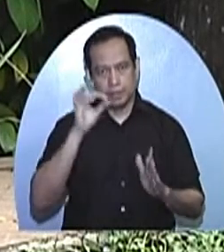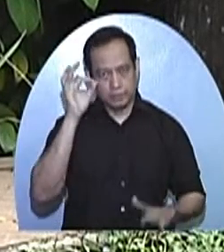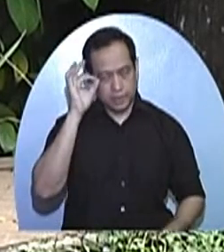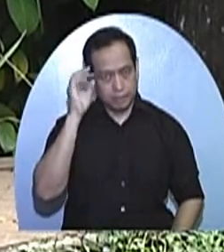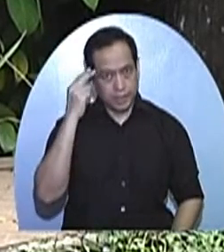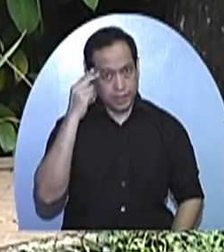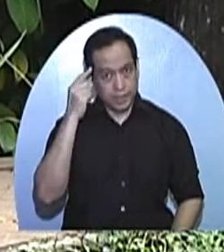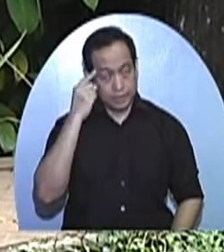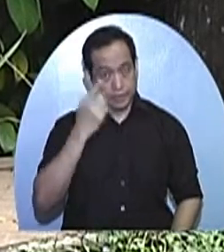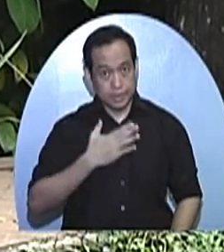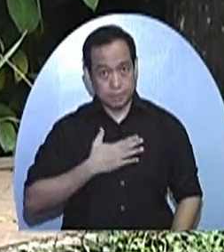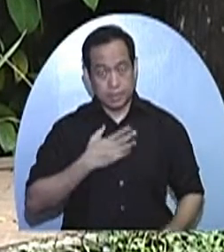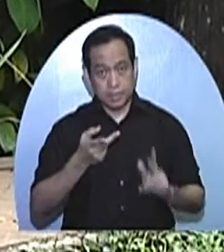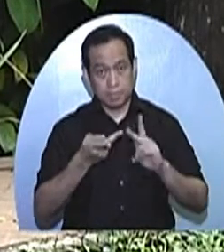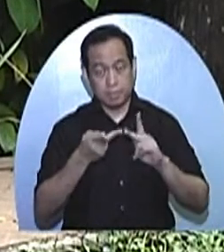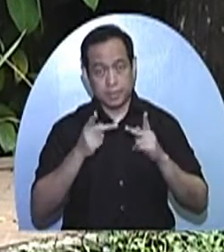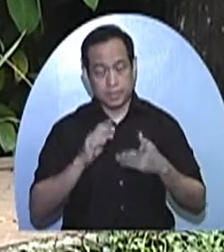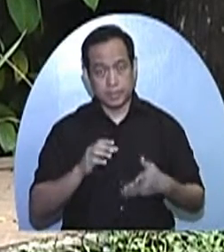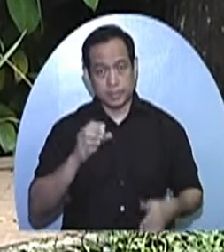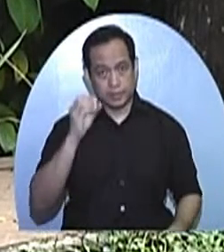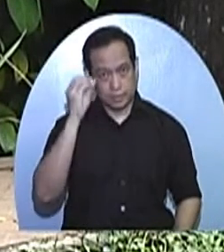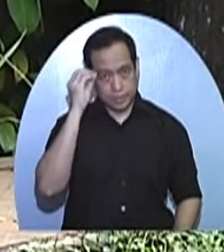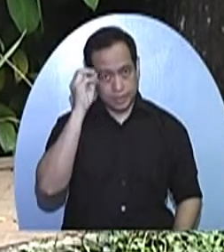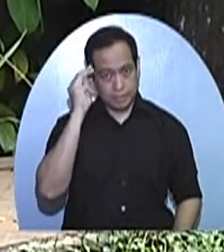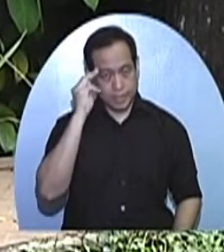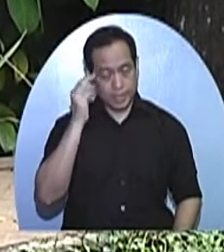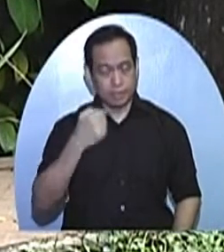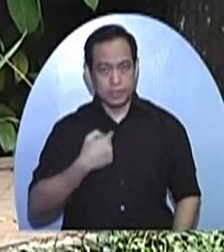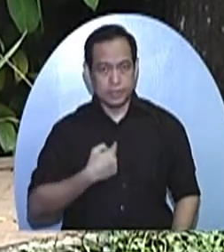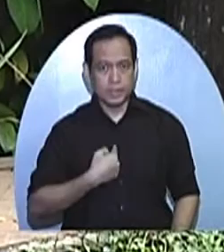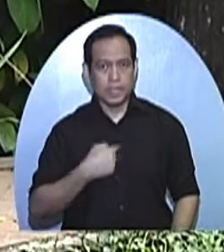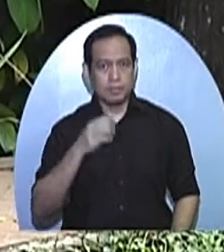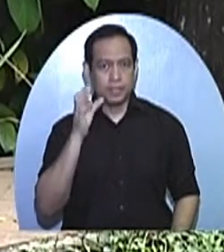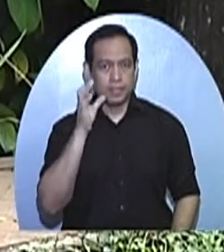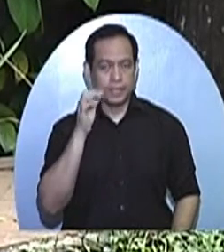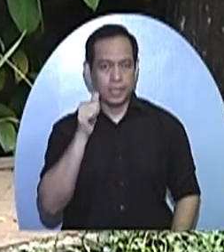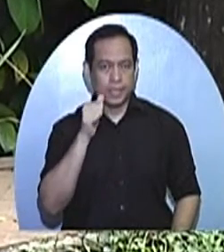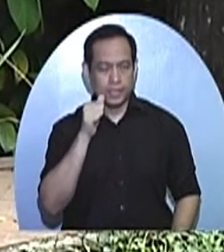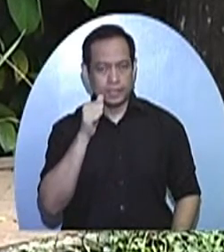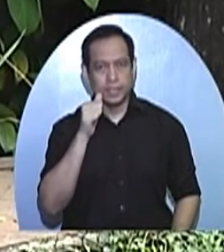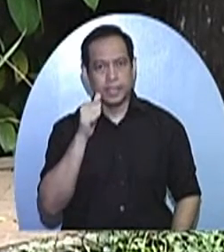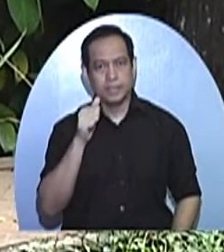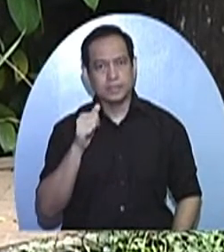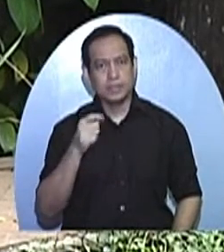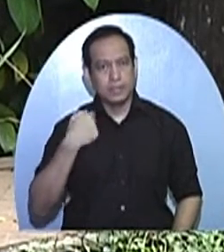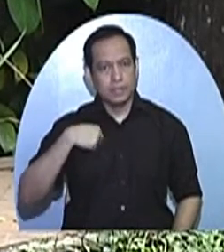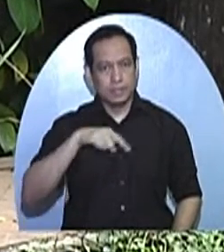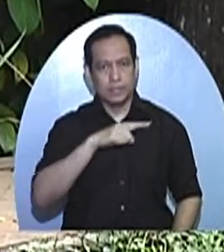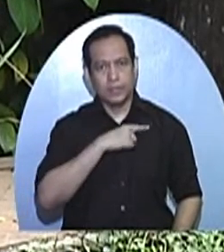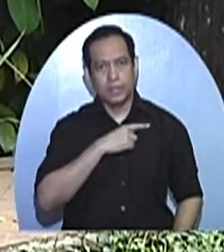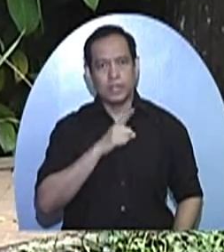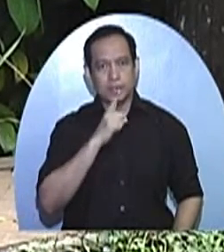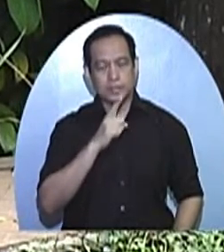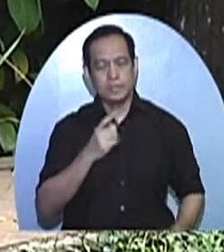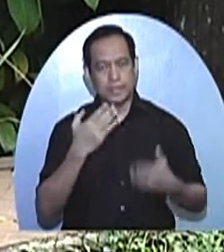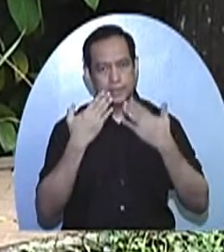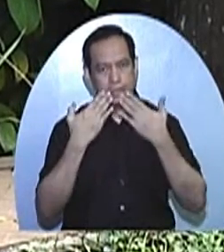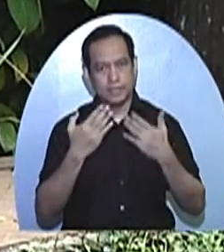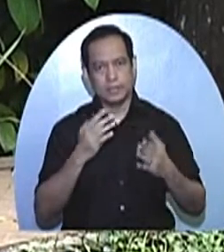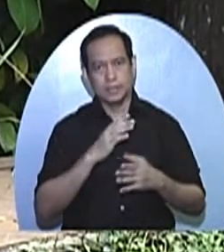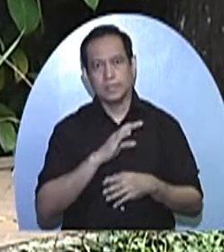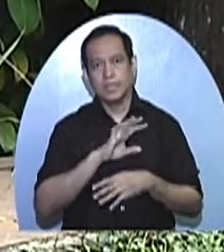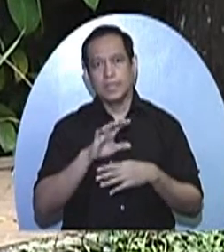Henry Gozan, at sa aking partner na si Ginoong Orly Mercado, ako naman po si Connie Angeles. Kami po ay